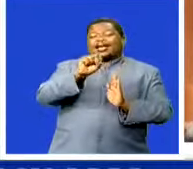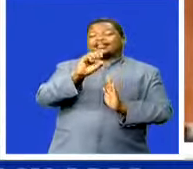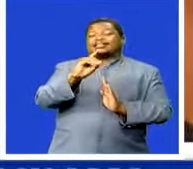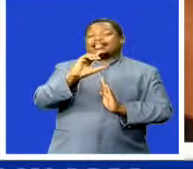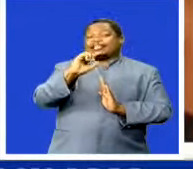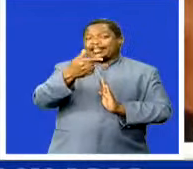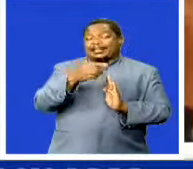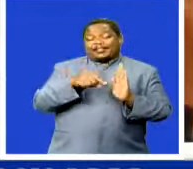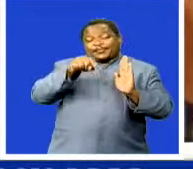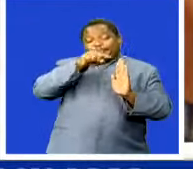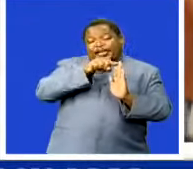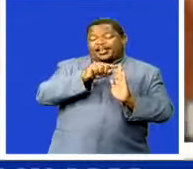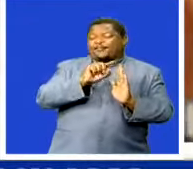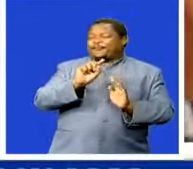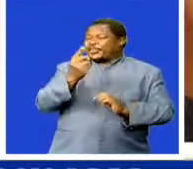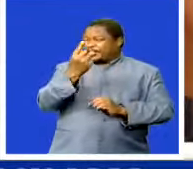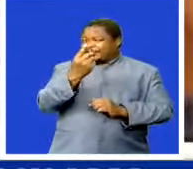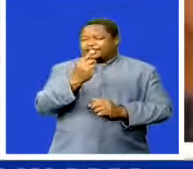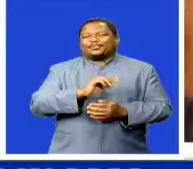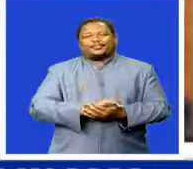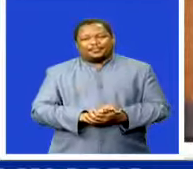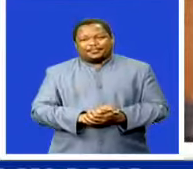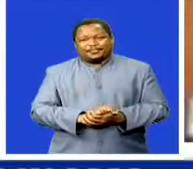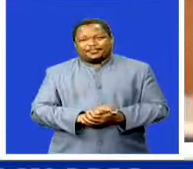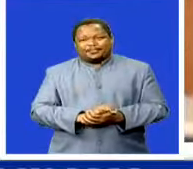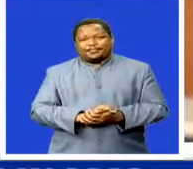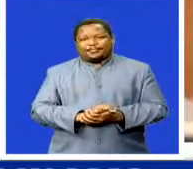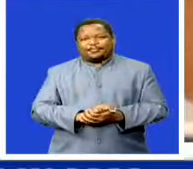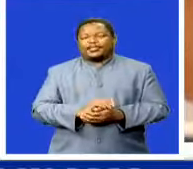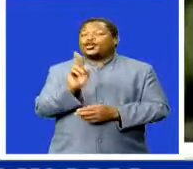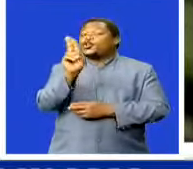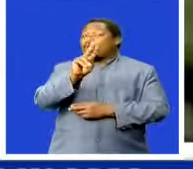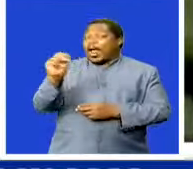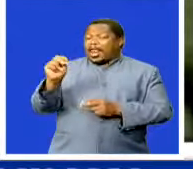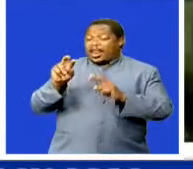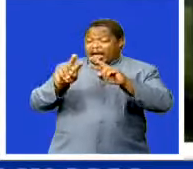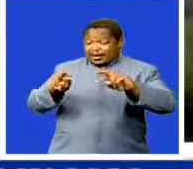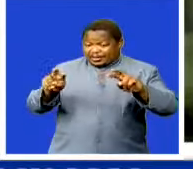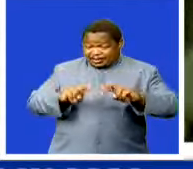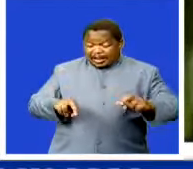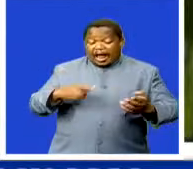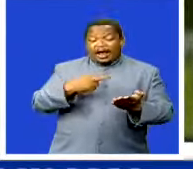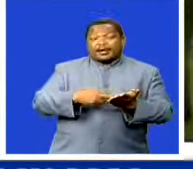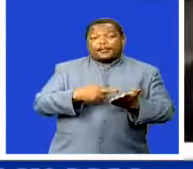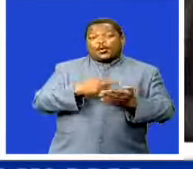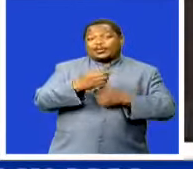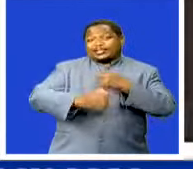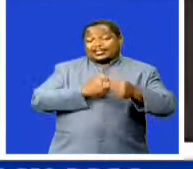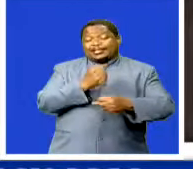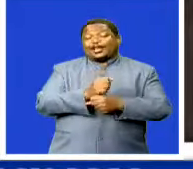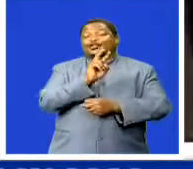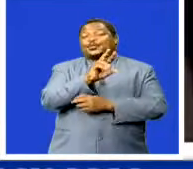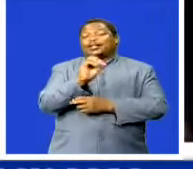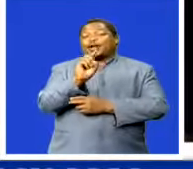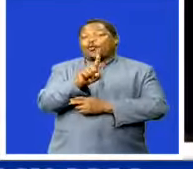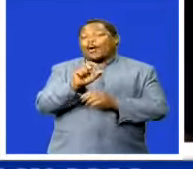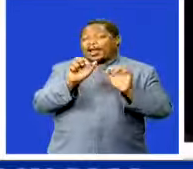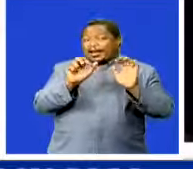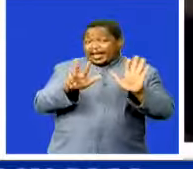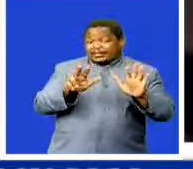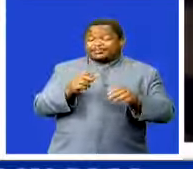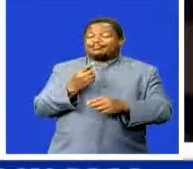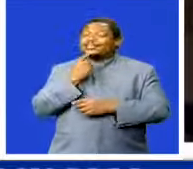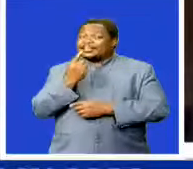bamfu lucwaningo lenhlangano yakamhlaba lweminyaka wa 2018 luveta ukuthi bamfu labangetuli kwa 700 million